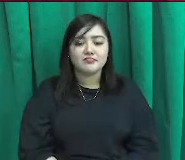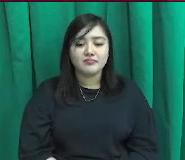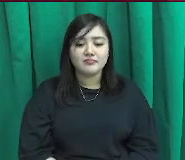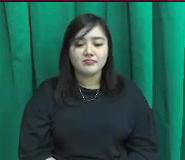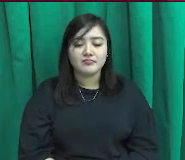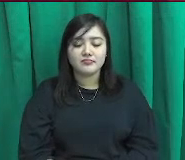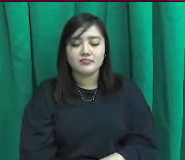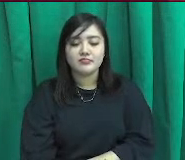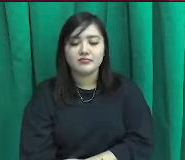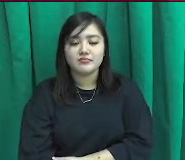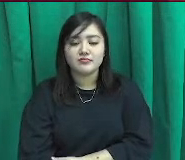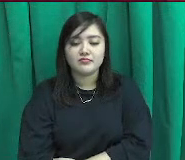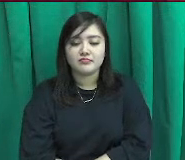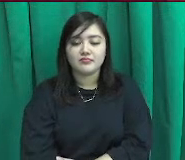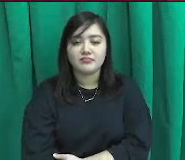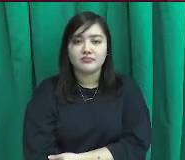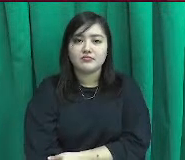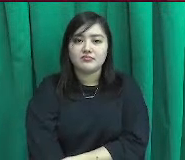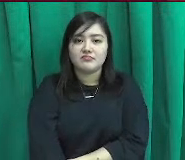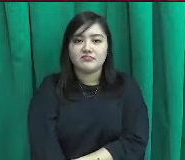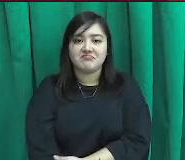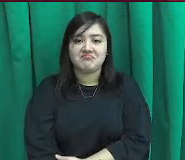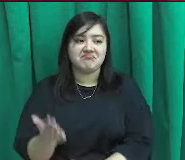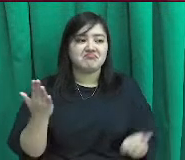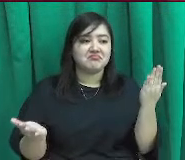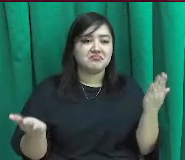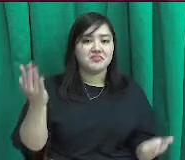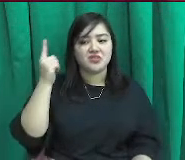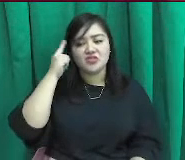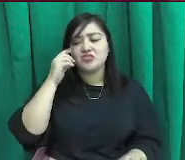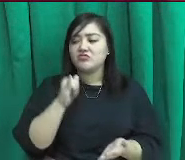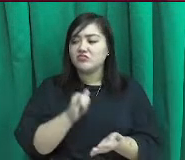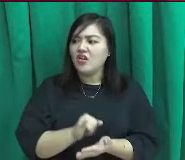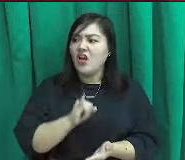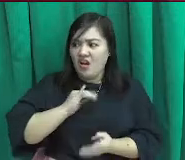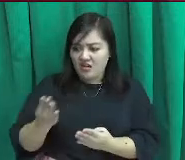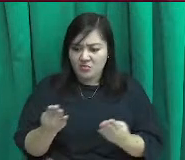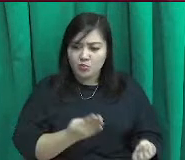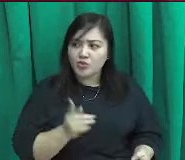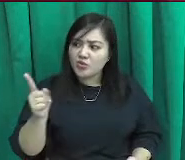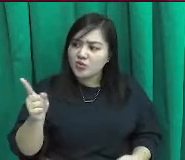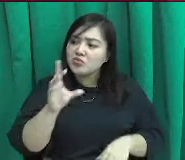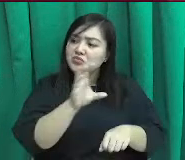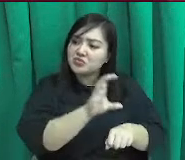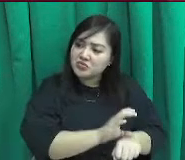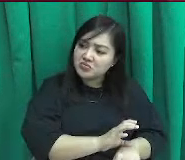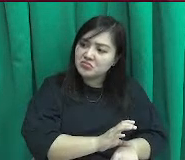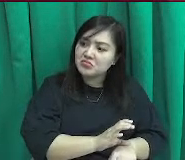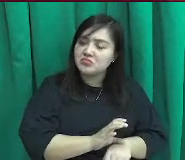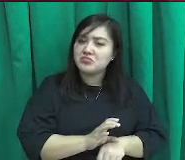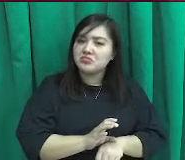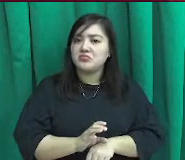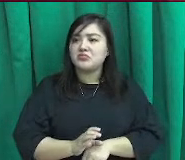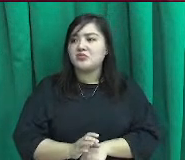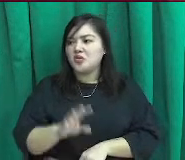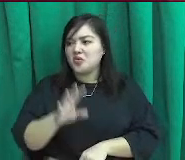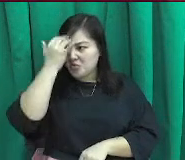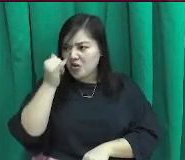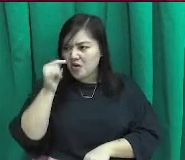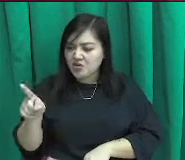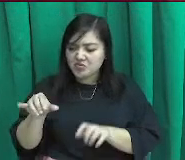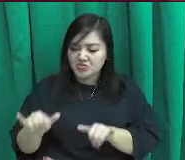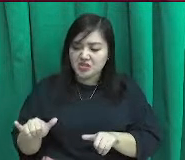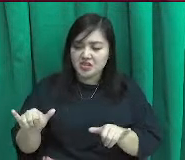simbahan. Pinapayaan ko na sa simbahan. Ganyan pa rin kayo pag uwi nyo. Yeah. You see? Eh baka naman kasi sila lang ang pinapapunta mo at ikaw, hindi ka